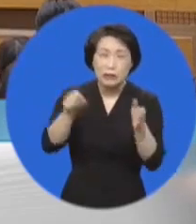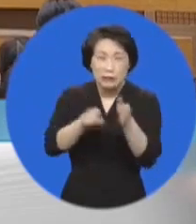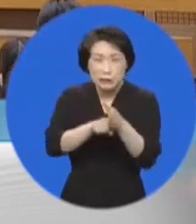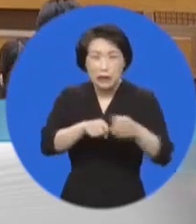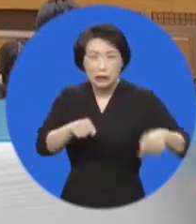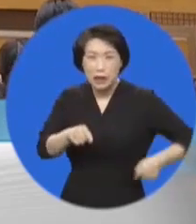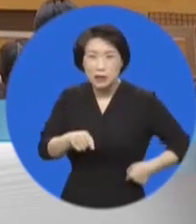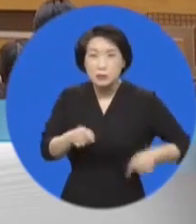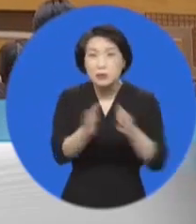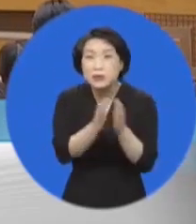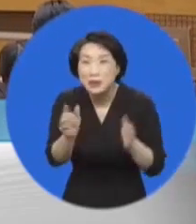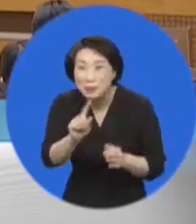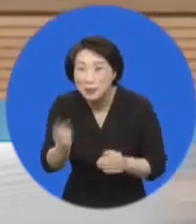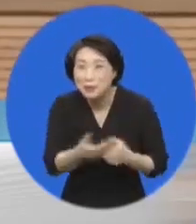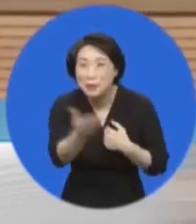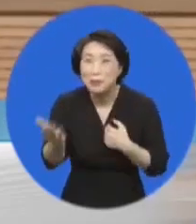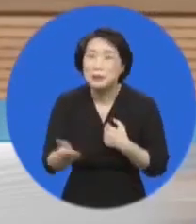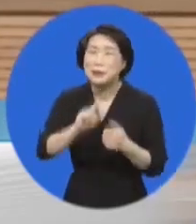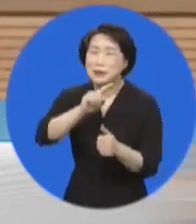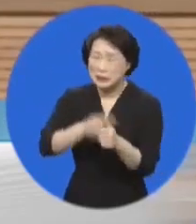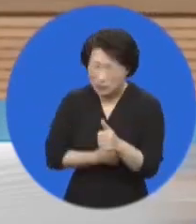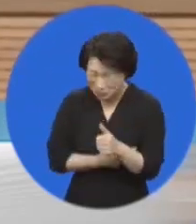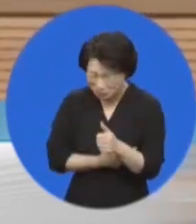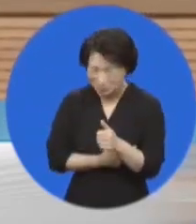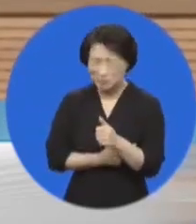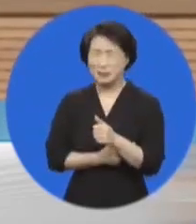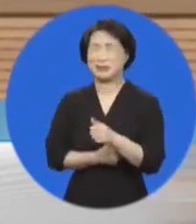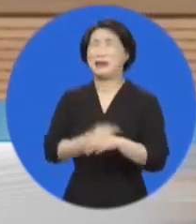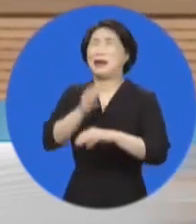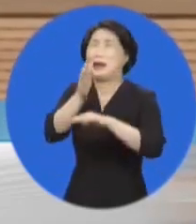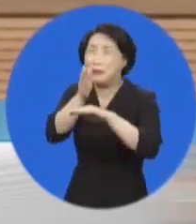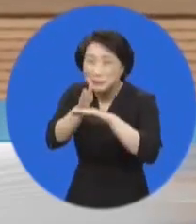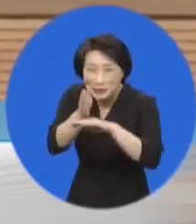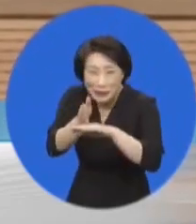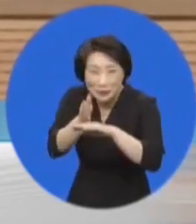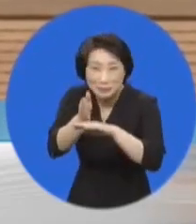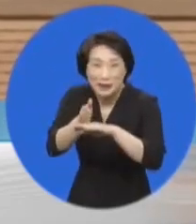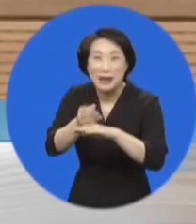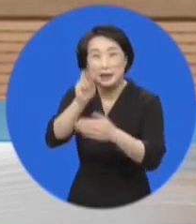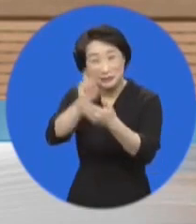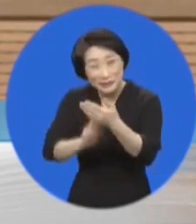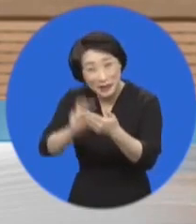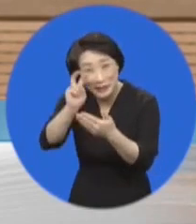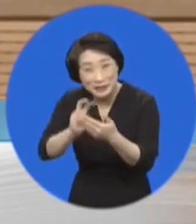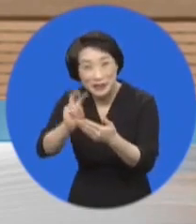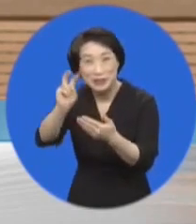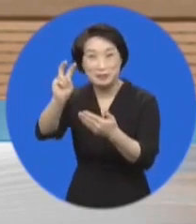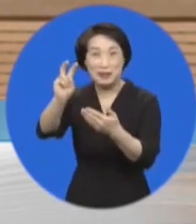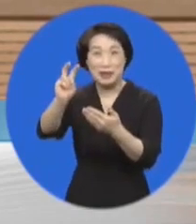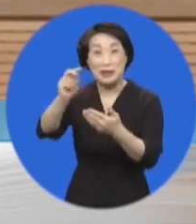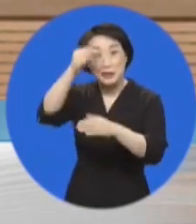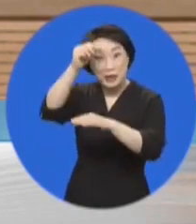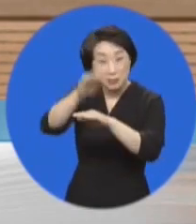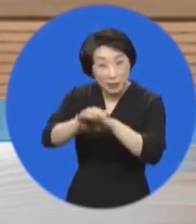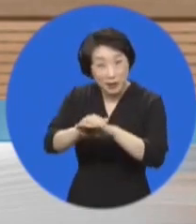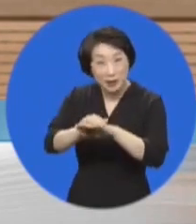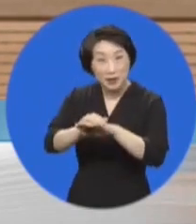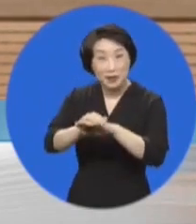양심의 발로가 당연히 감사로, 찬양으로,